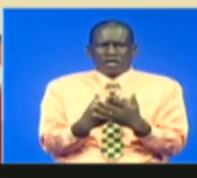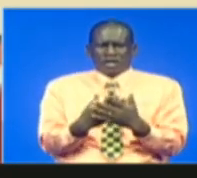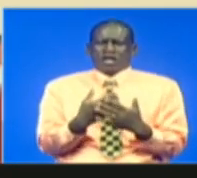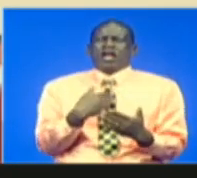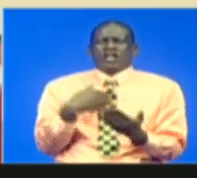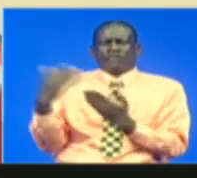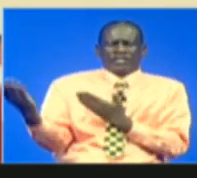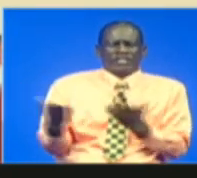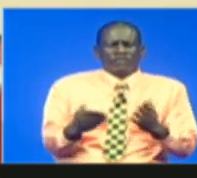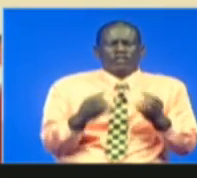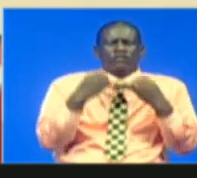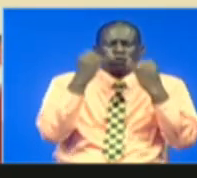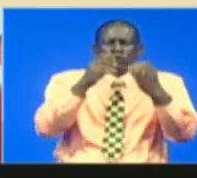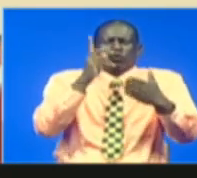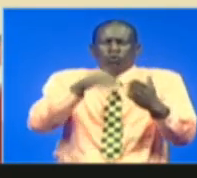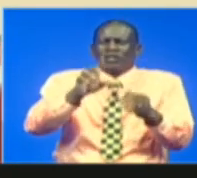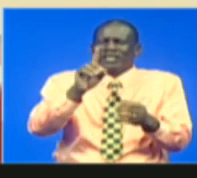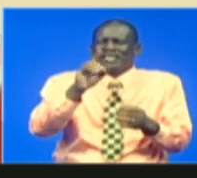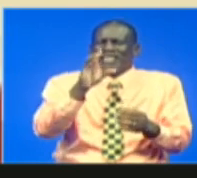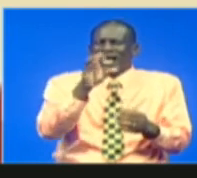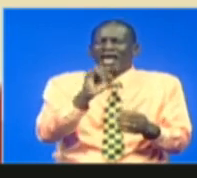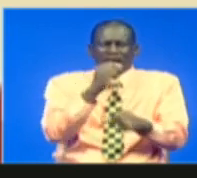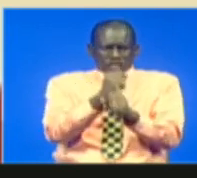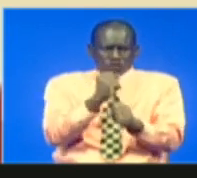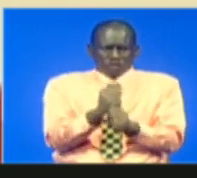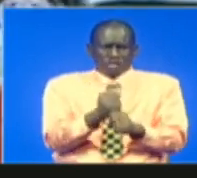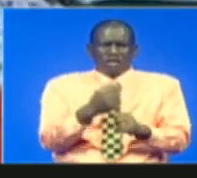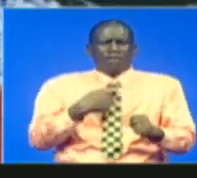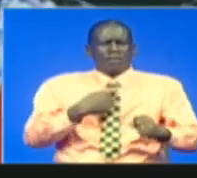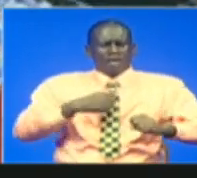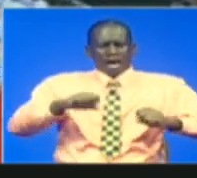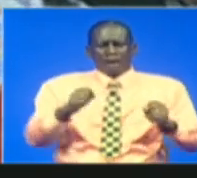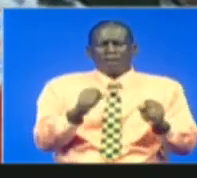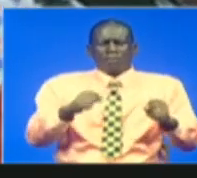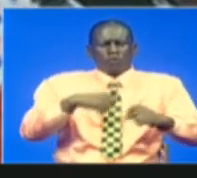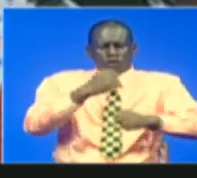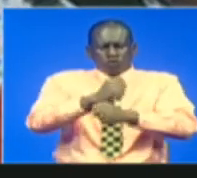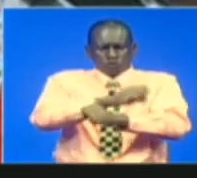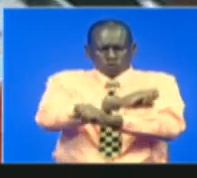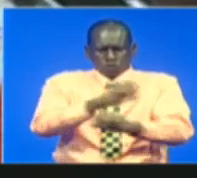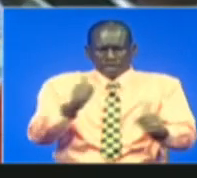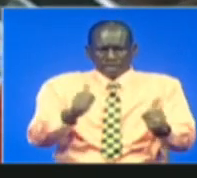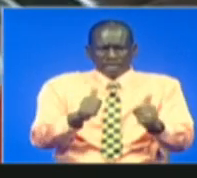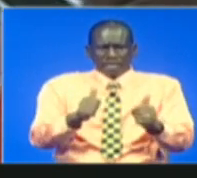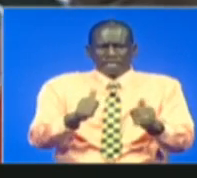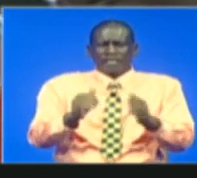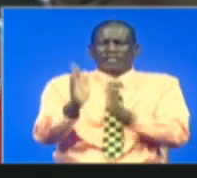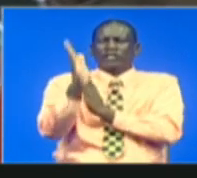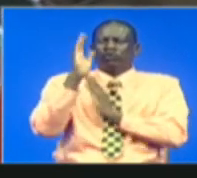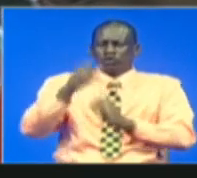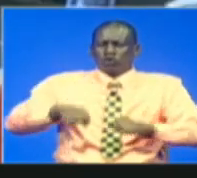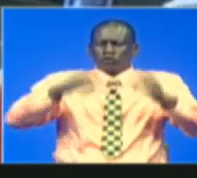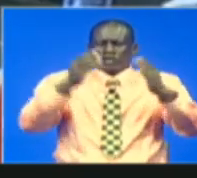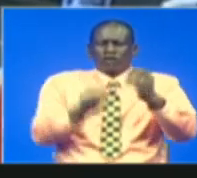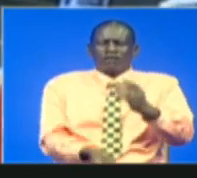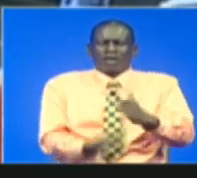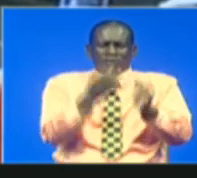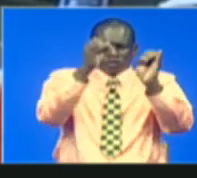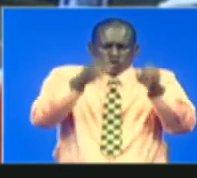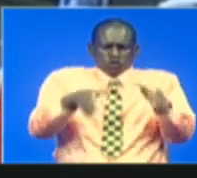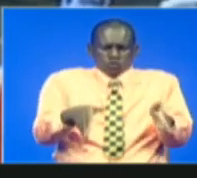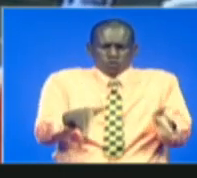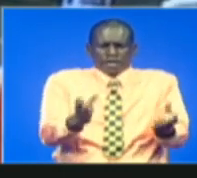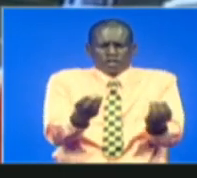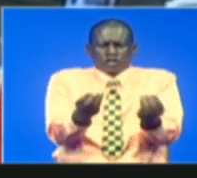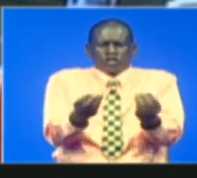doing. I am so satisfied that we are on course. Vyombo vya usalama aidha vimebuni mbinu mpya ya kukabiliana